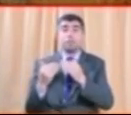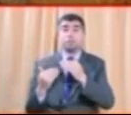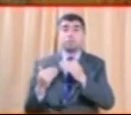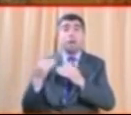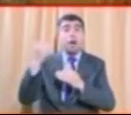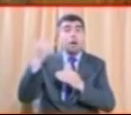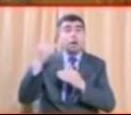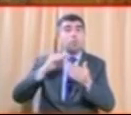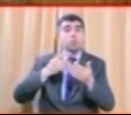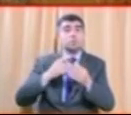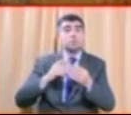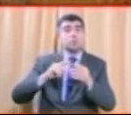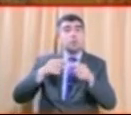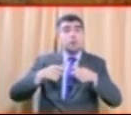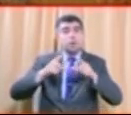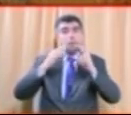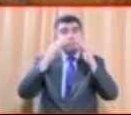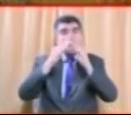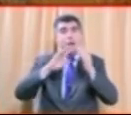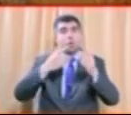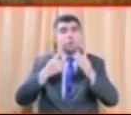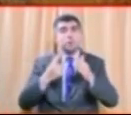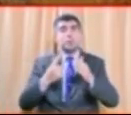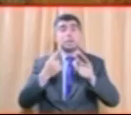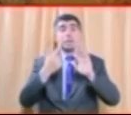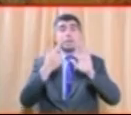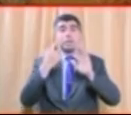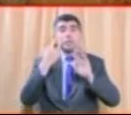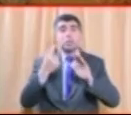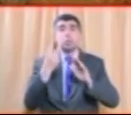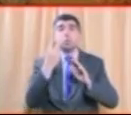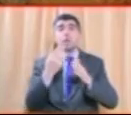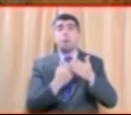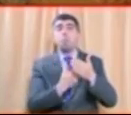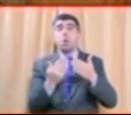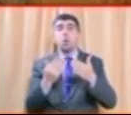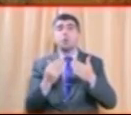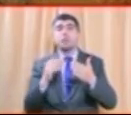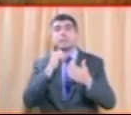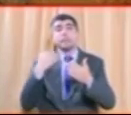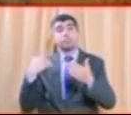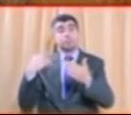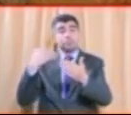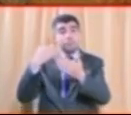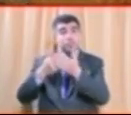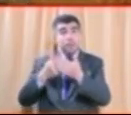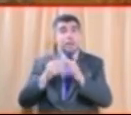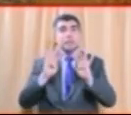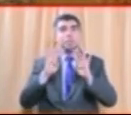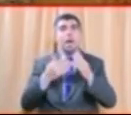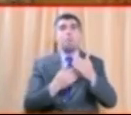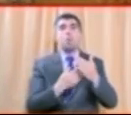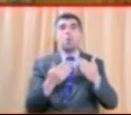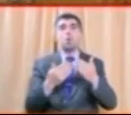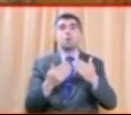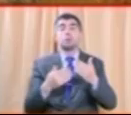إدخال الكهرباء للمساكين من 27 ألف درهم ل 80 ألف درهم، وفي هذا الإطار كنعطي كاين مثال ديال الدوار التكلفة